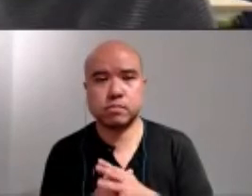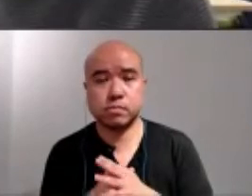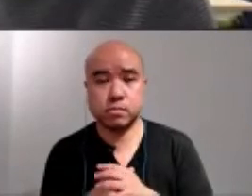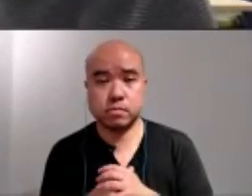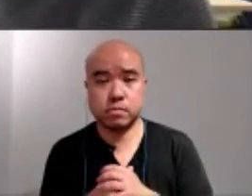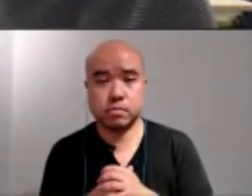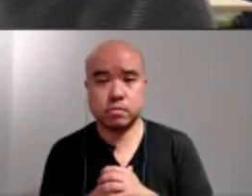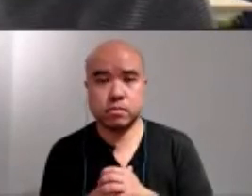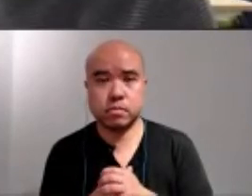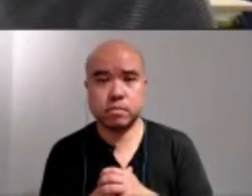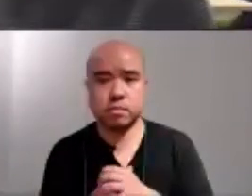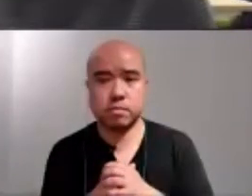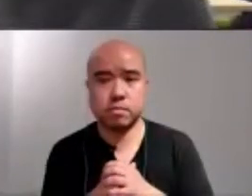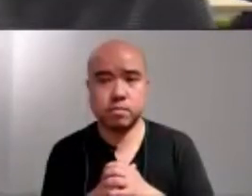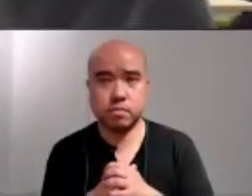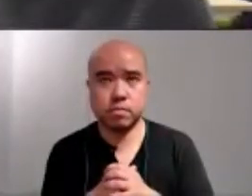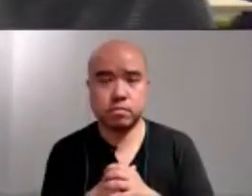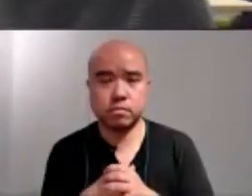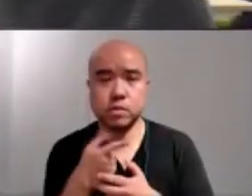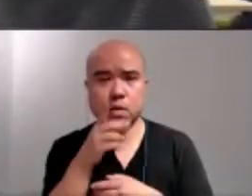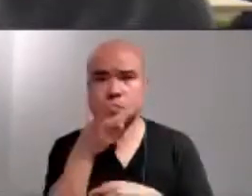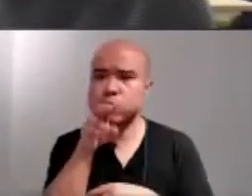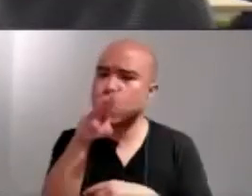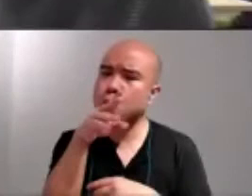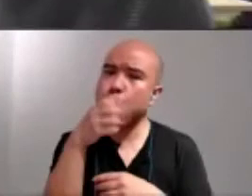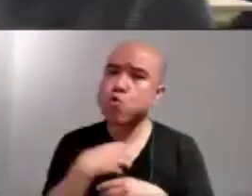嚟緊十年你覺得我哋香港會係點啊？